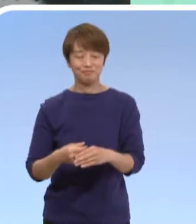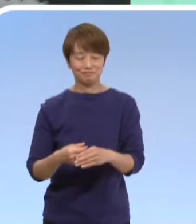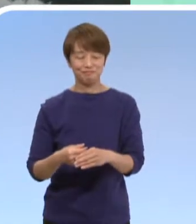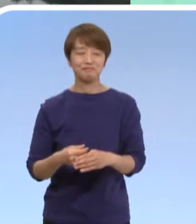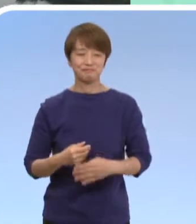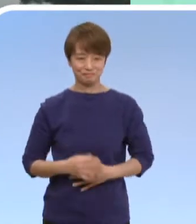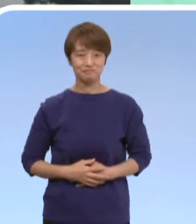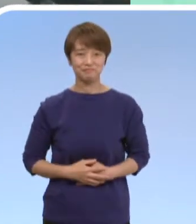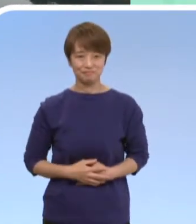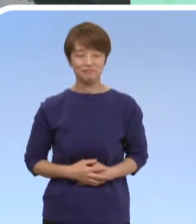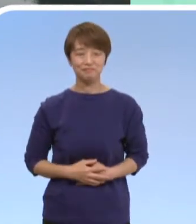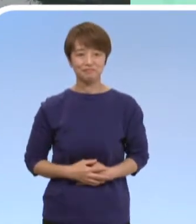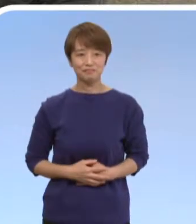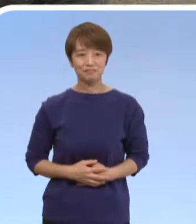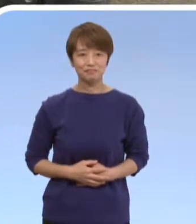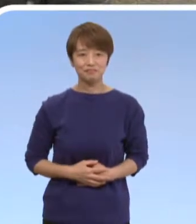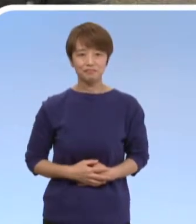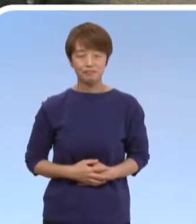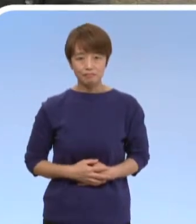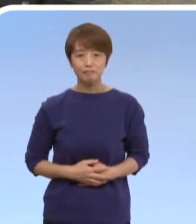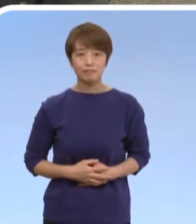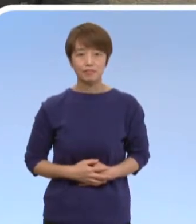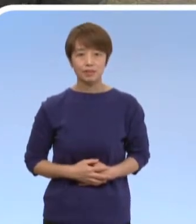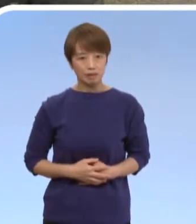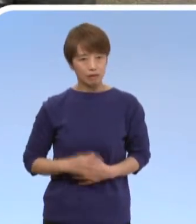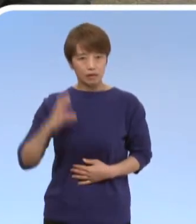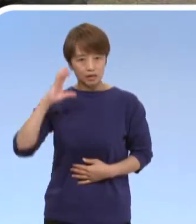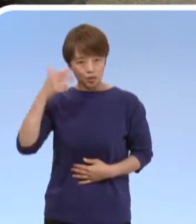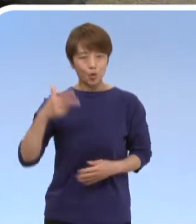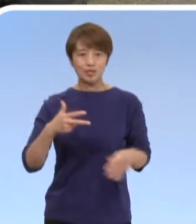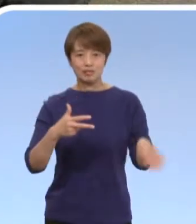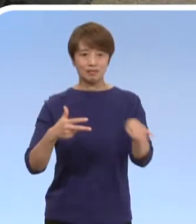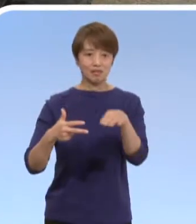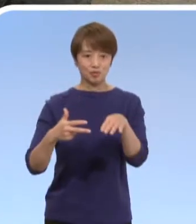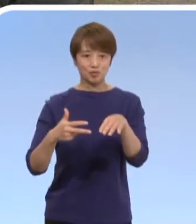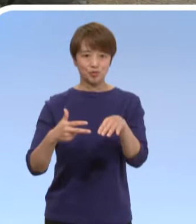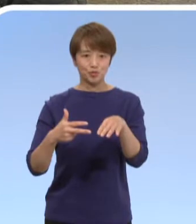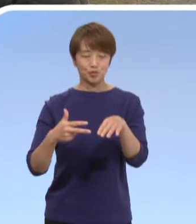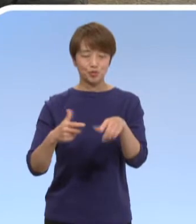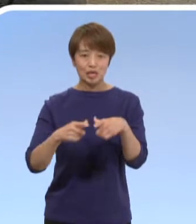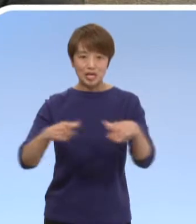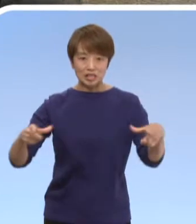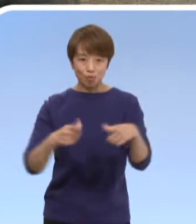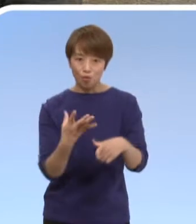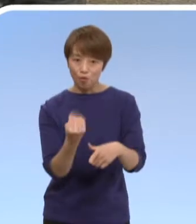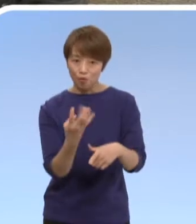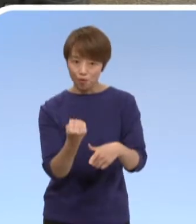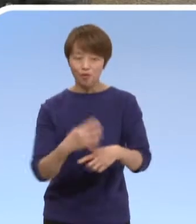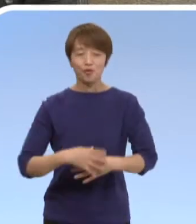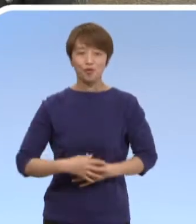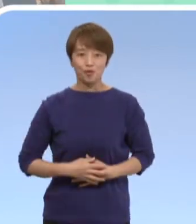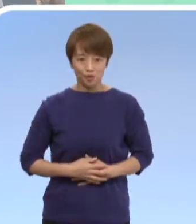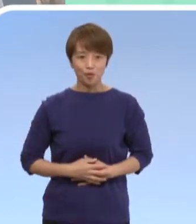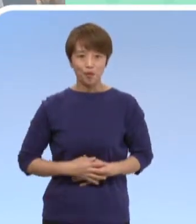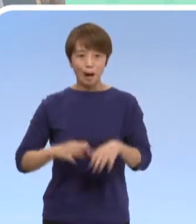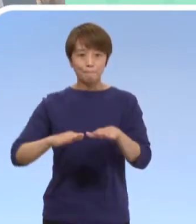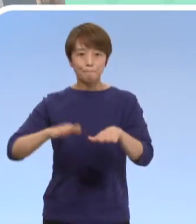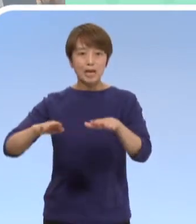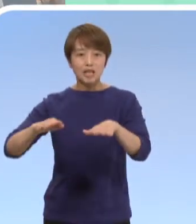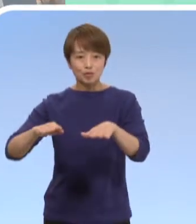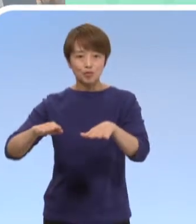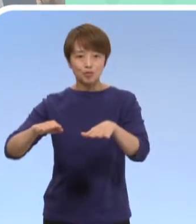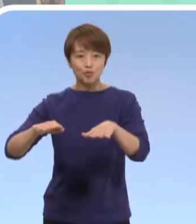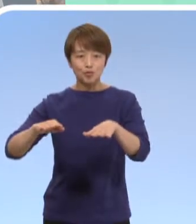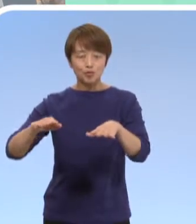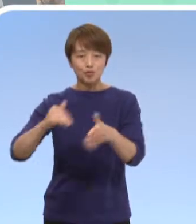上げたように普段は浮いています。 それにしてもすごい施設なんですけれども、はい、どれぐらいの規模なんですか？ はい、このパネル